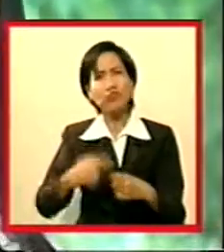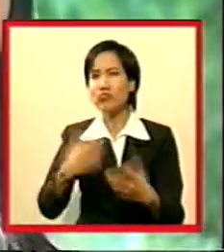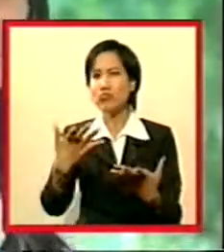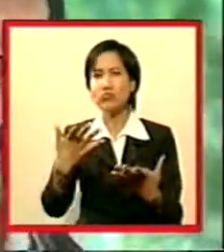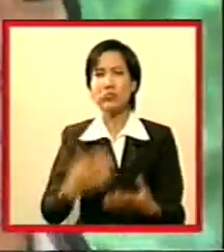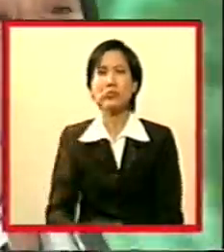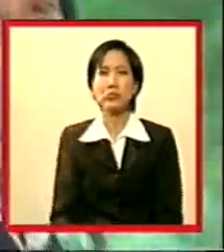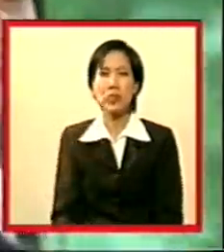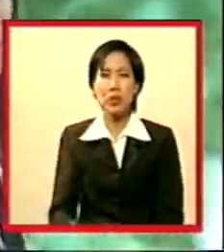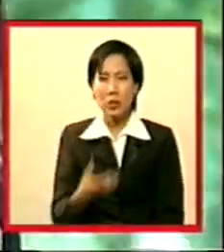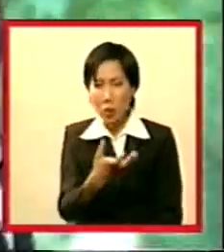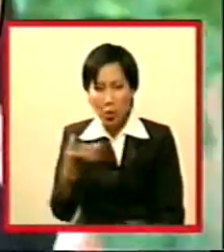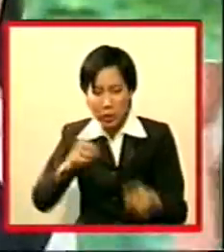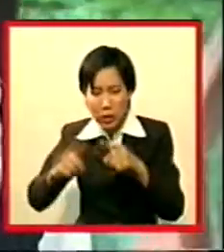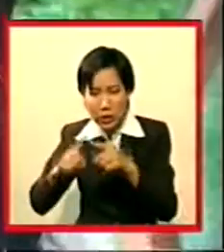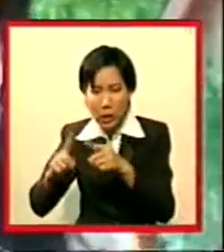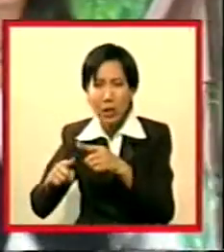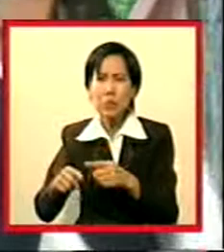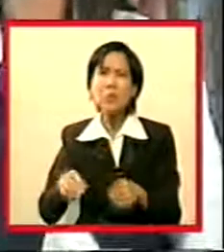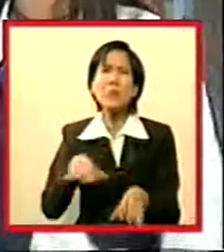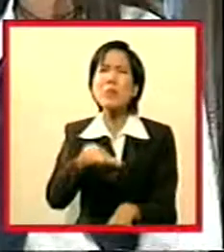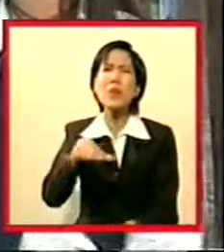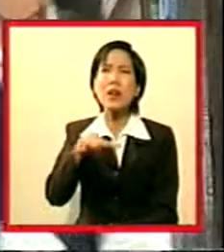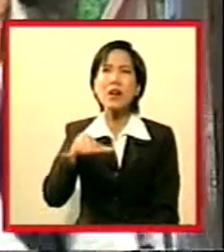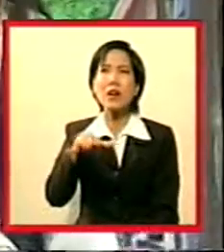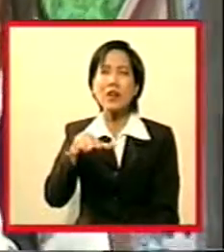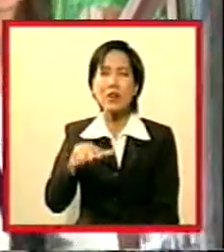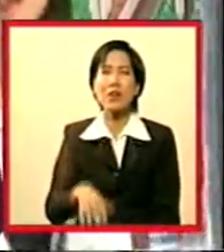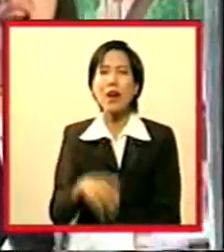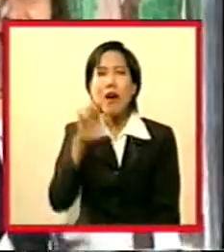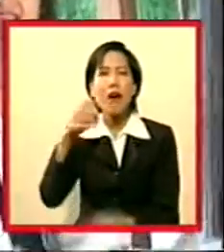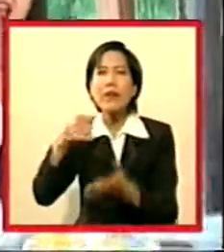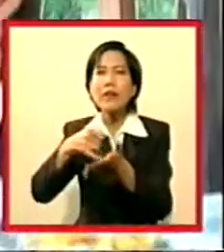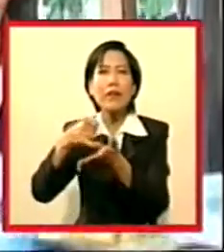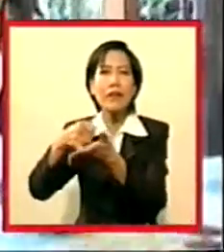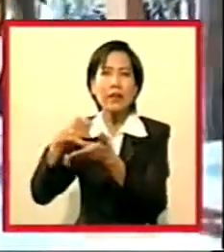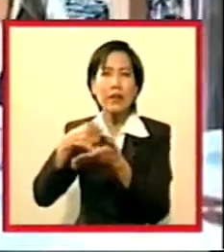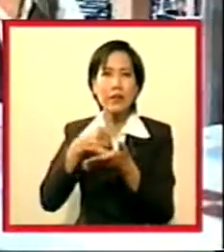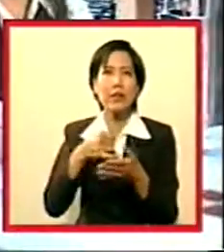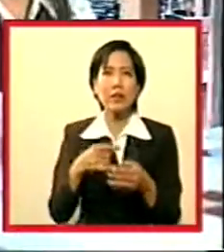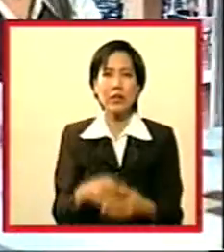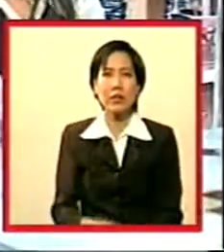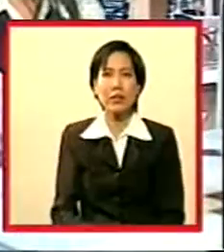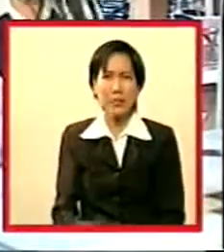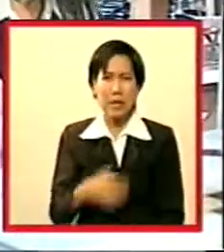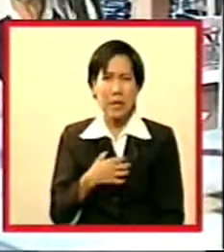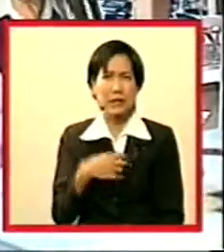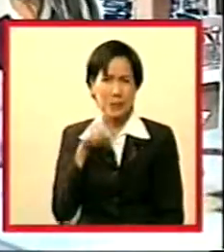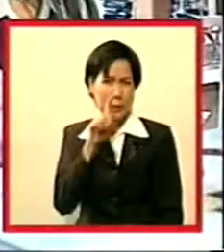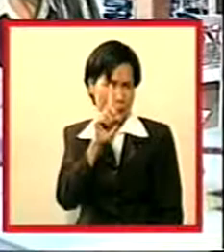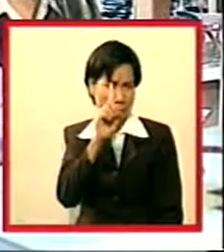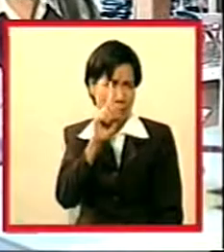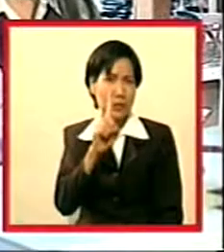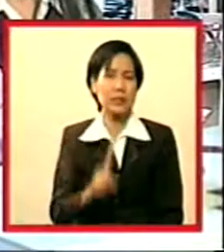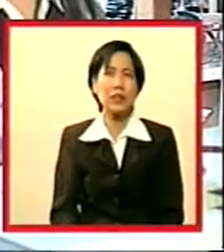ยากเลยล่ะค่ะวัสดุที่ใช้ทำเนี่ยก็เป็นวัสดุพื้นบ้านโดยทั่วไปนะคะหาง่ายค่ะแต่ว่าอยากจะทราบอีกนิดนึงค่ะพี่วันเพ